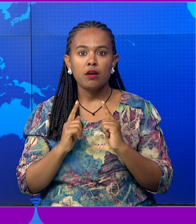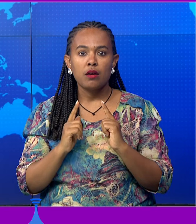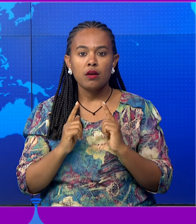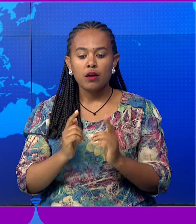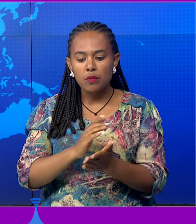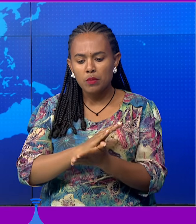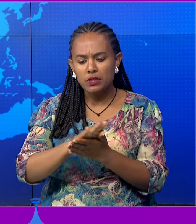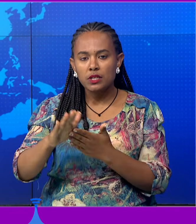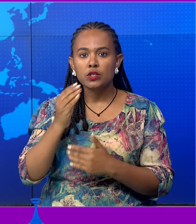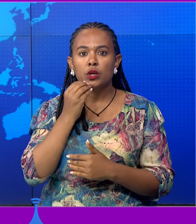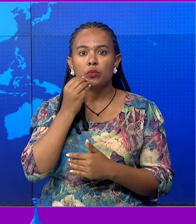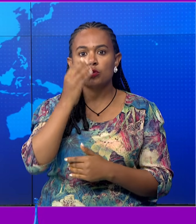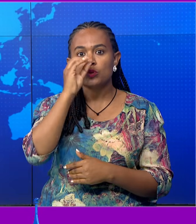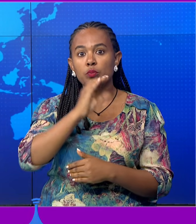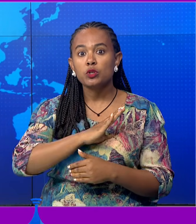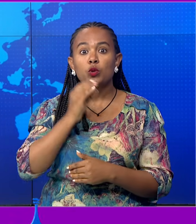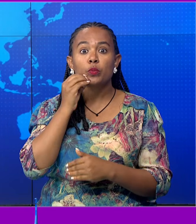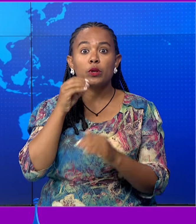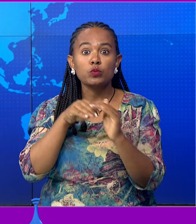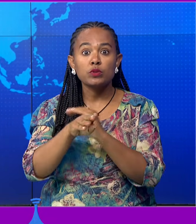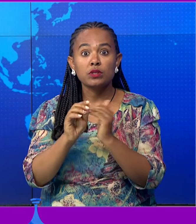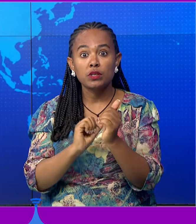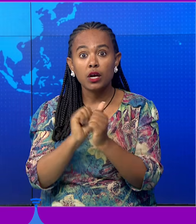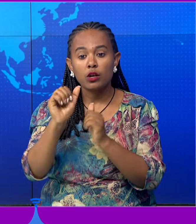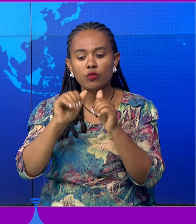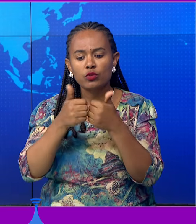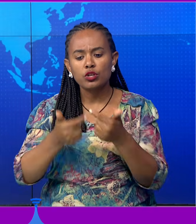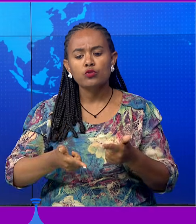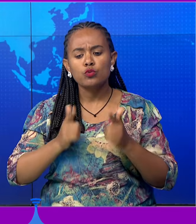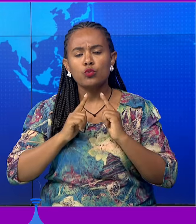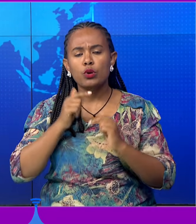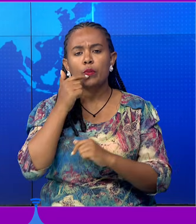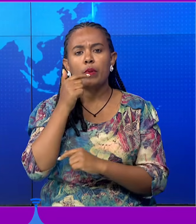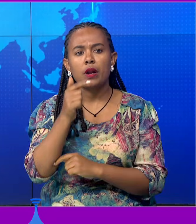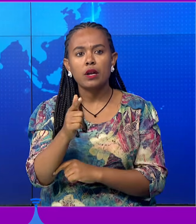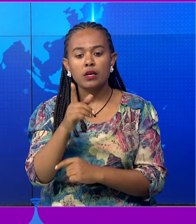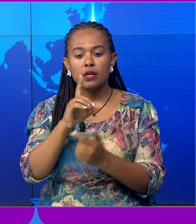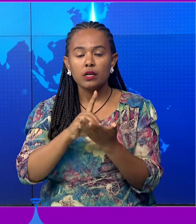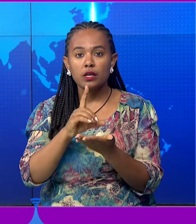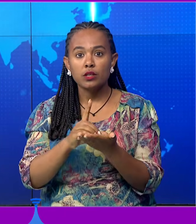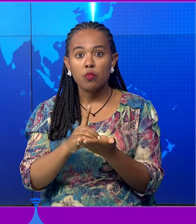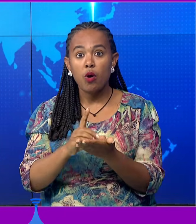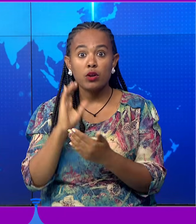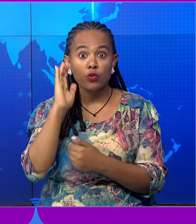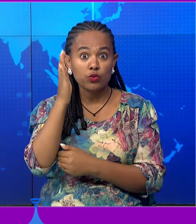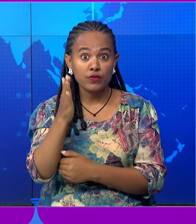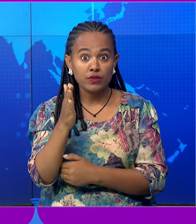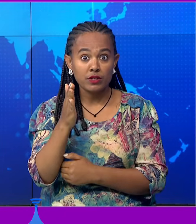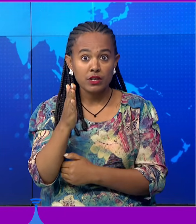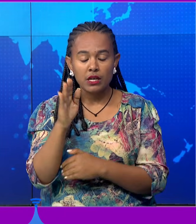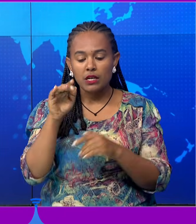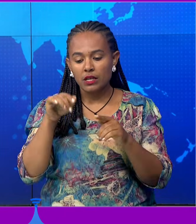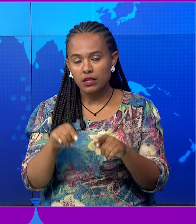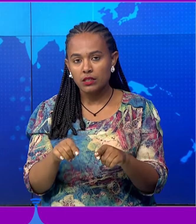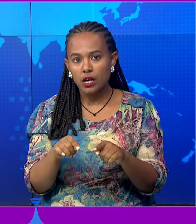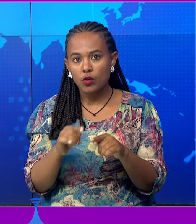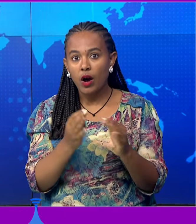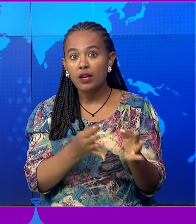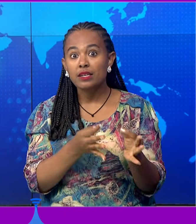መጸዳጃ ቤቶች በሰው መኖሪያ ቤት ውስጥ እያለፉ እንዴት ኑሮ ይባላል? የከተማዋን ወደፊት የዛሬዋንም